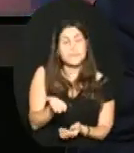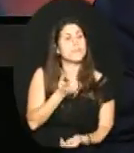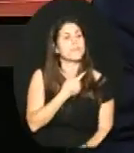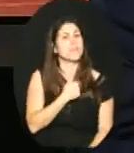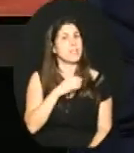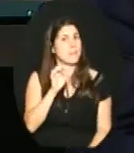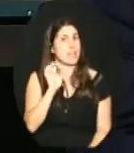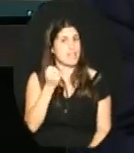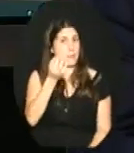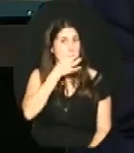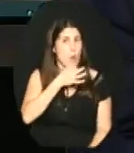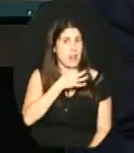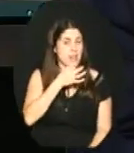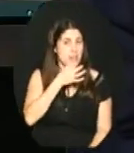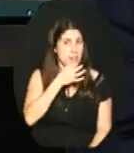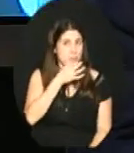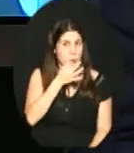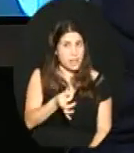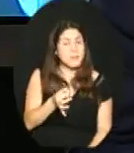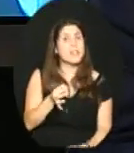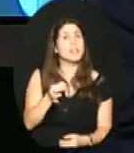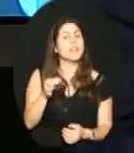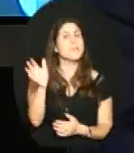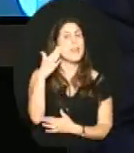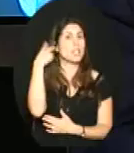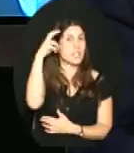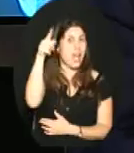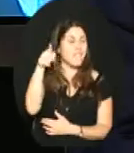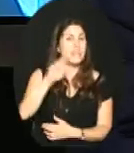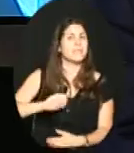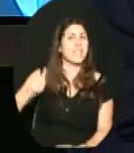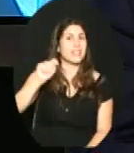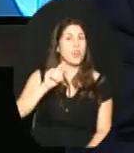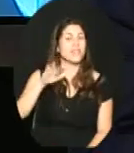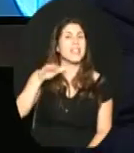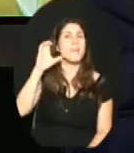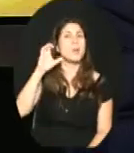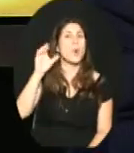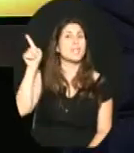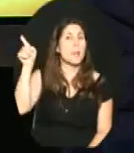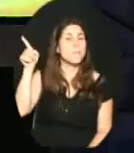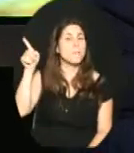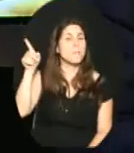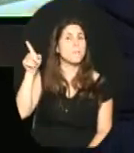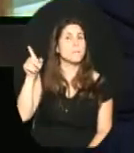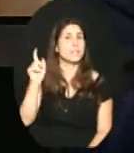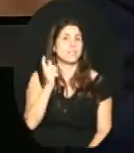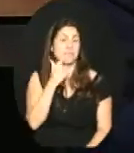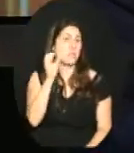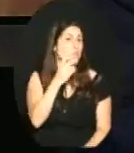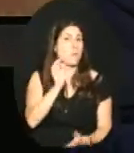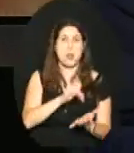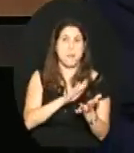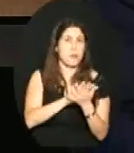תראה, אם שואלים כל מדינת ערב, מזרח תיכון, וגם הקורדים, גם המיעוטים, הם יגיד, אובמה לא במקום בכלל,